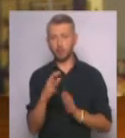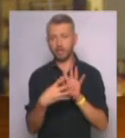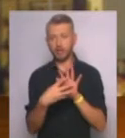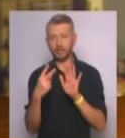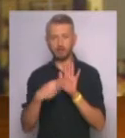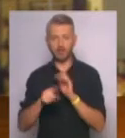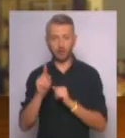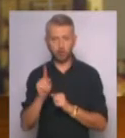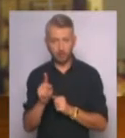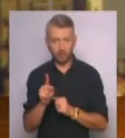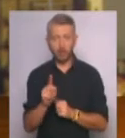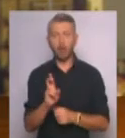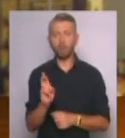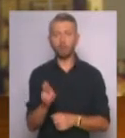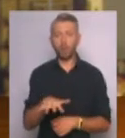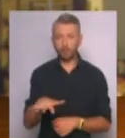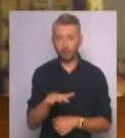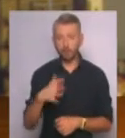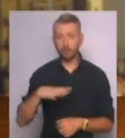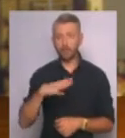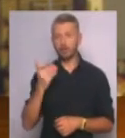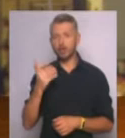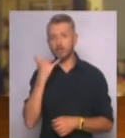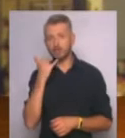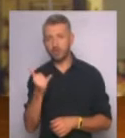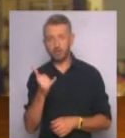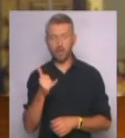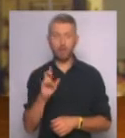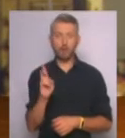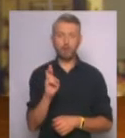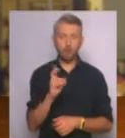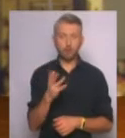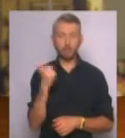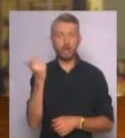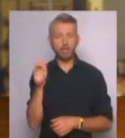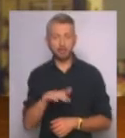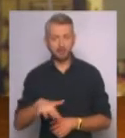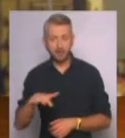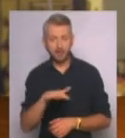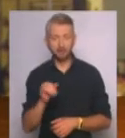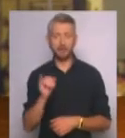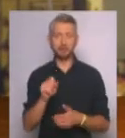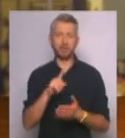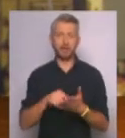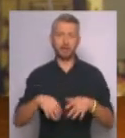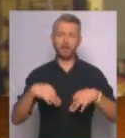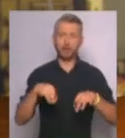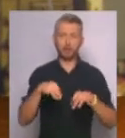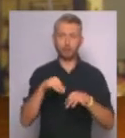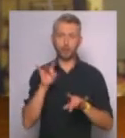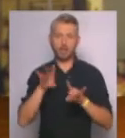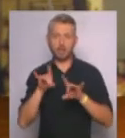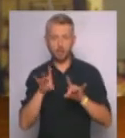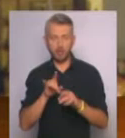223-09-71. Бортничі, ми чекаємо на ваші дзвінки. Бортничі, Харківський масив так само. Ну і, звичайно, питання транспорту та реклами. Це також